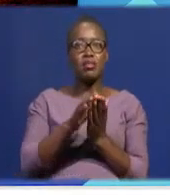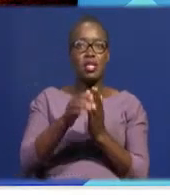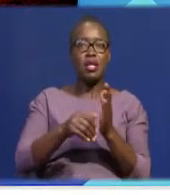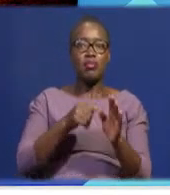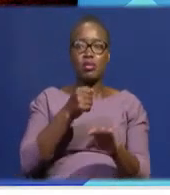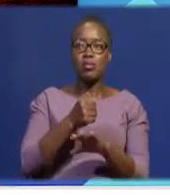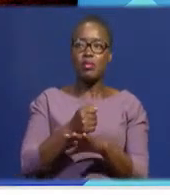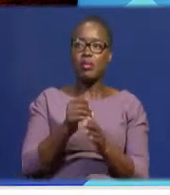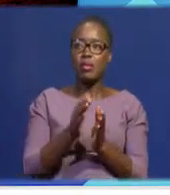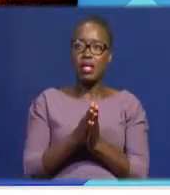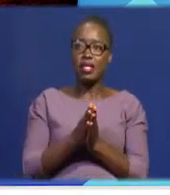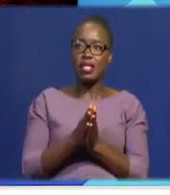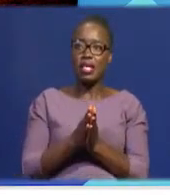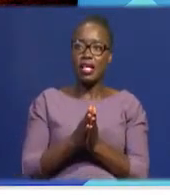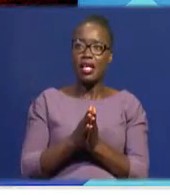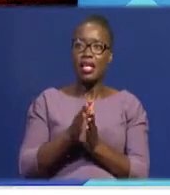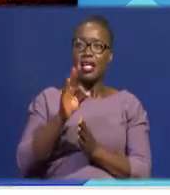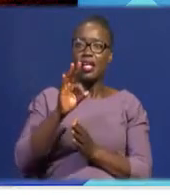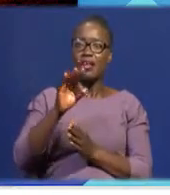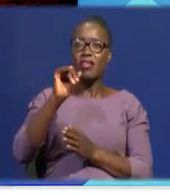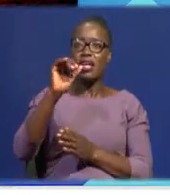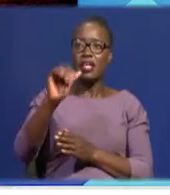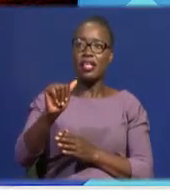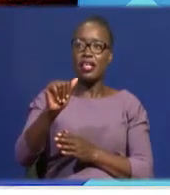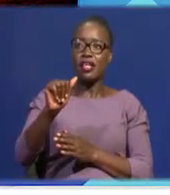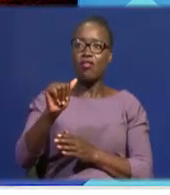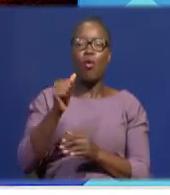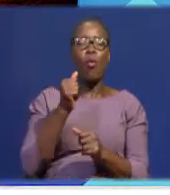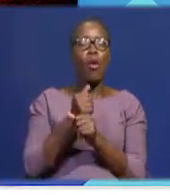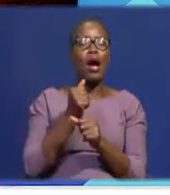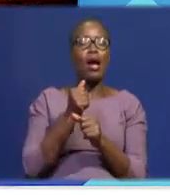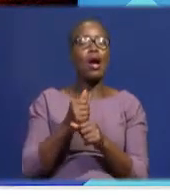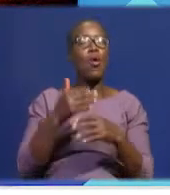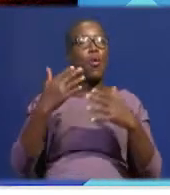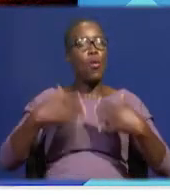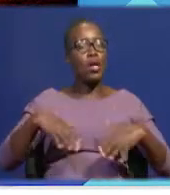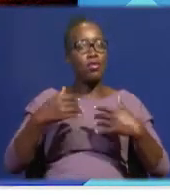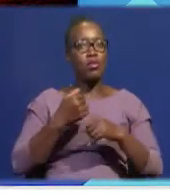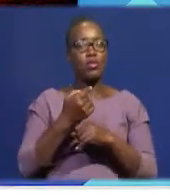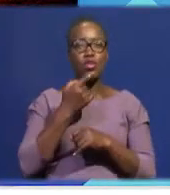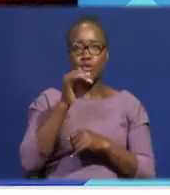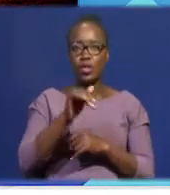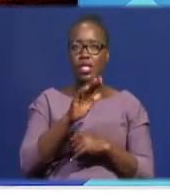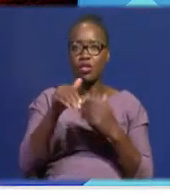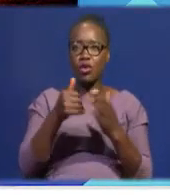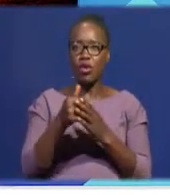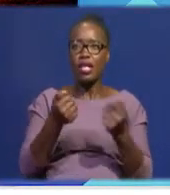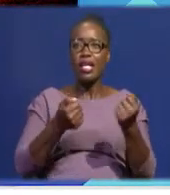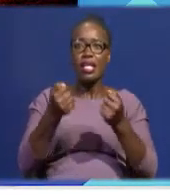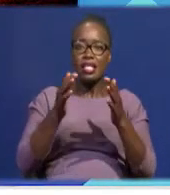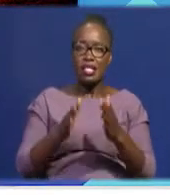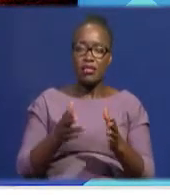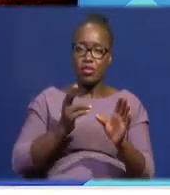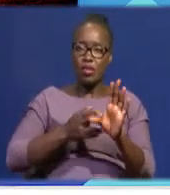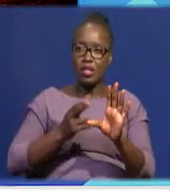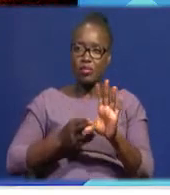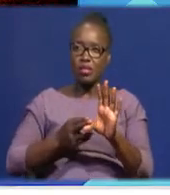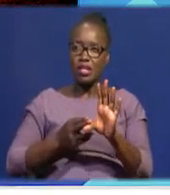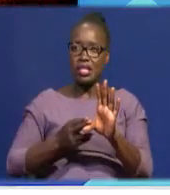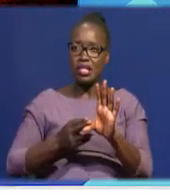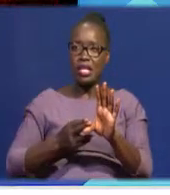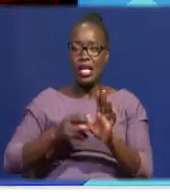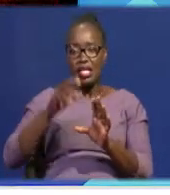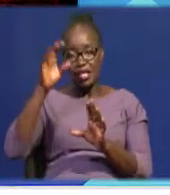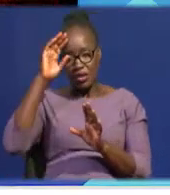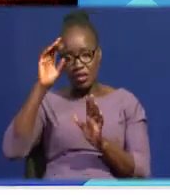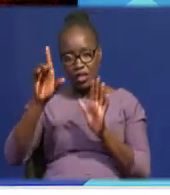shirikisho la kimataifa la magari la FIA kwa kufanya kazi njema na kuhakikisha kuwa madereva walioshiriki katika mashindano hayo